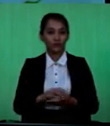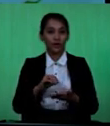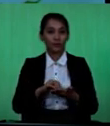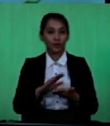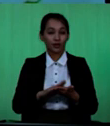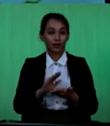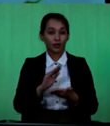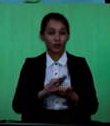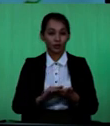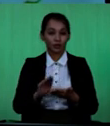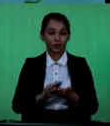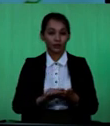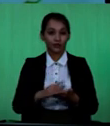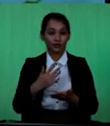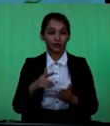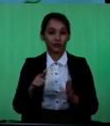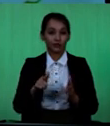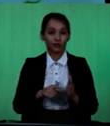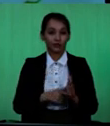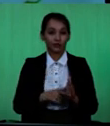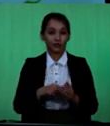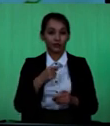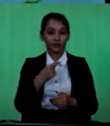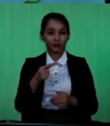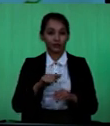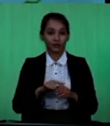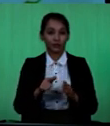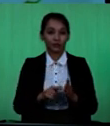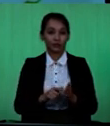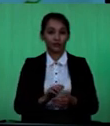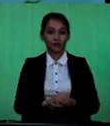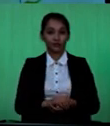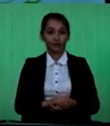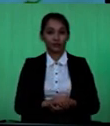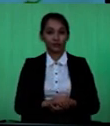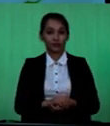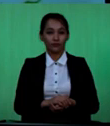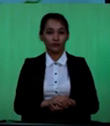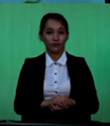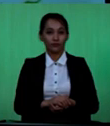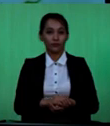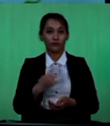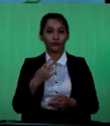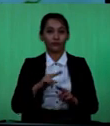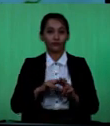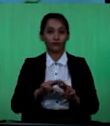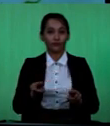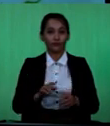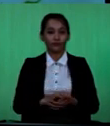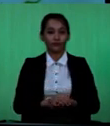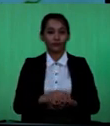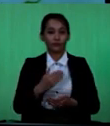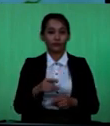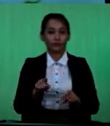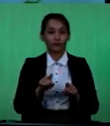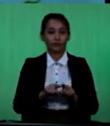qo'ydim. 57 bilan 17 sonlarning ayirmasi 40 ga teng. Sizda